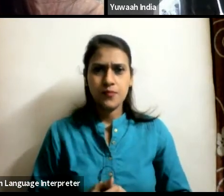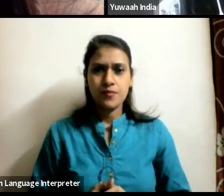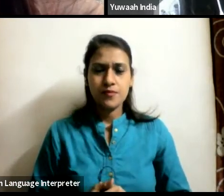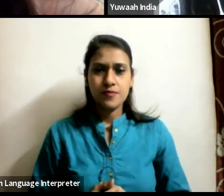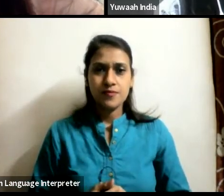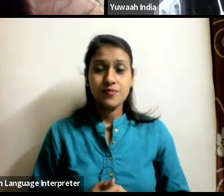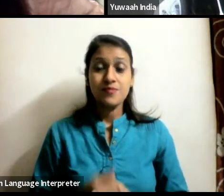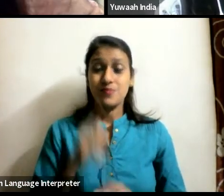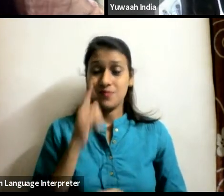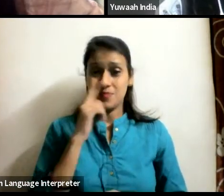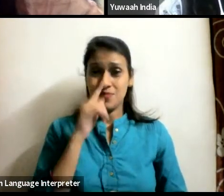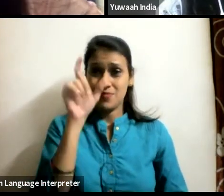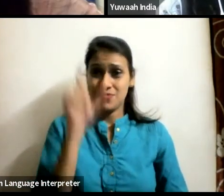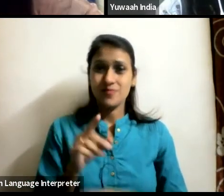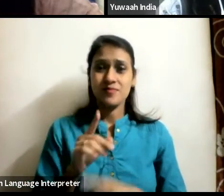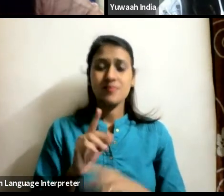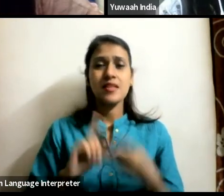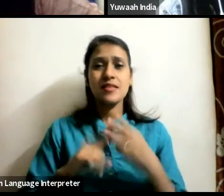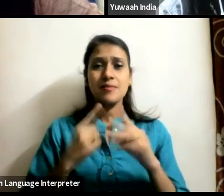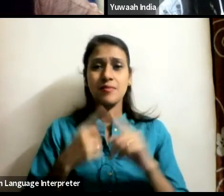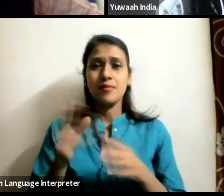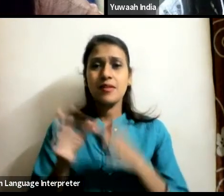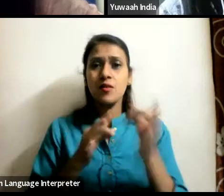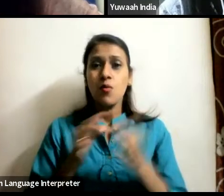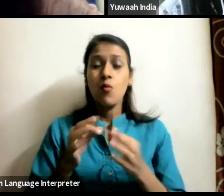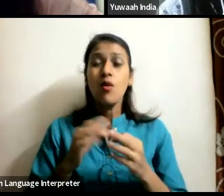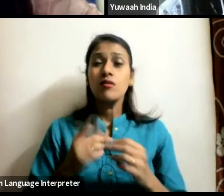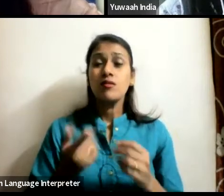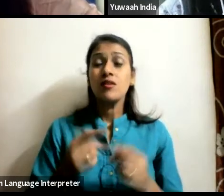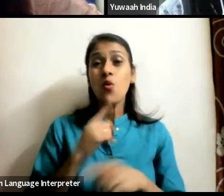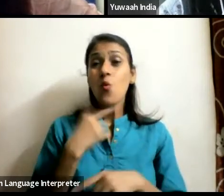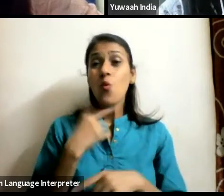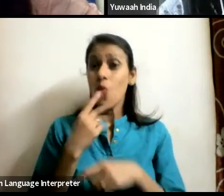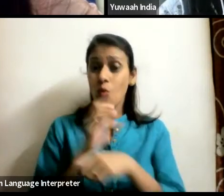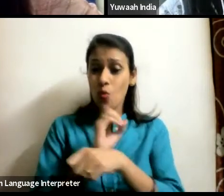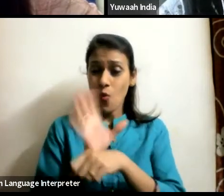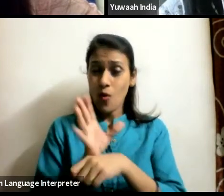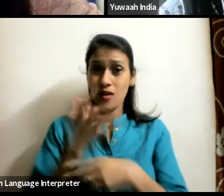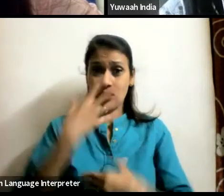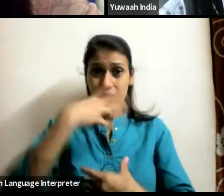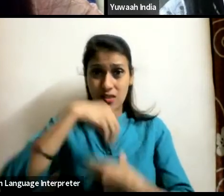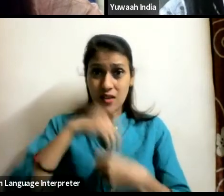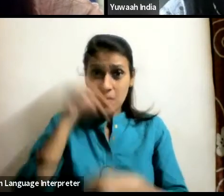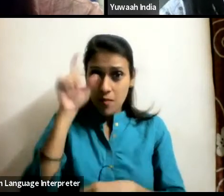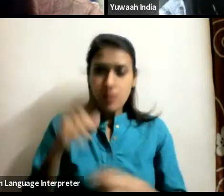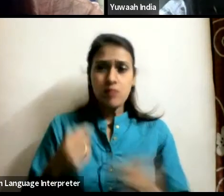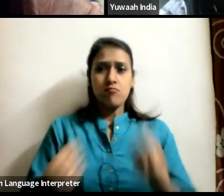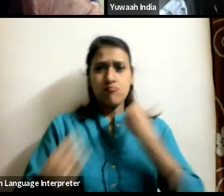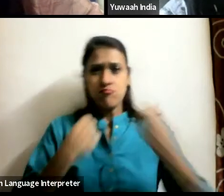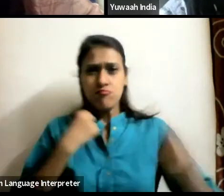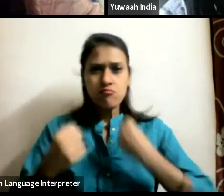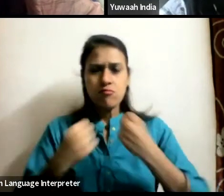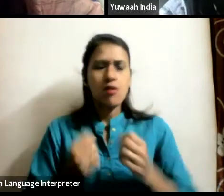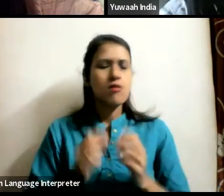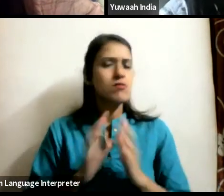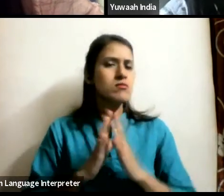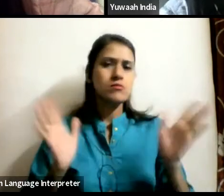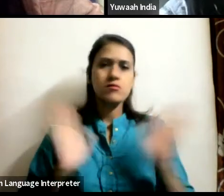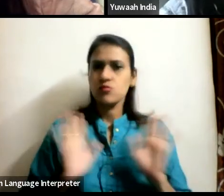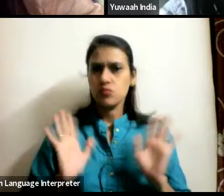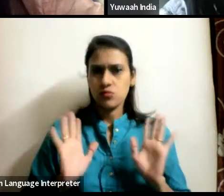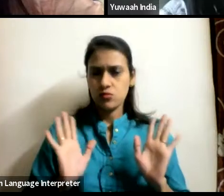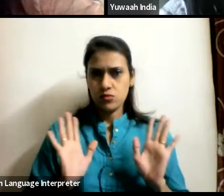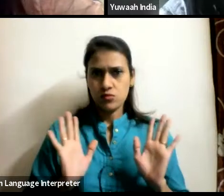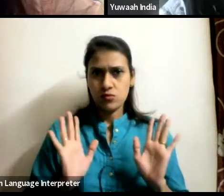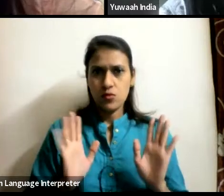को बहुत रेगुलर एक्सरसाइज नहीं करनी चाहिए। पहली चीज, दे नीड टू बी रेस्टिंग। अब रही बात, कुछ लोग